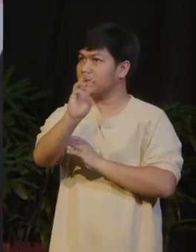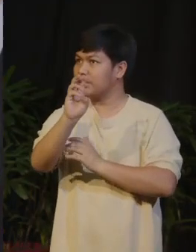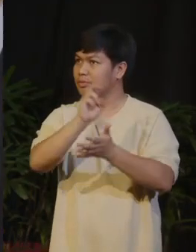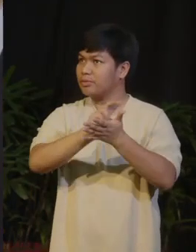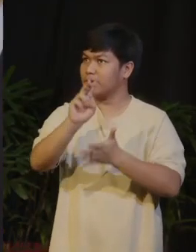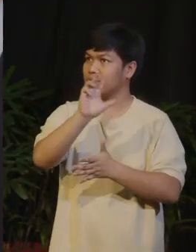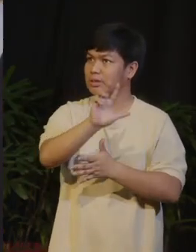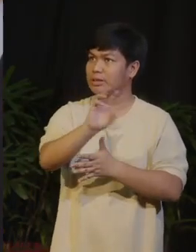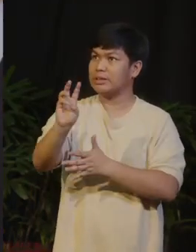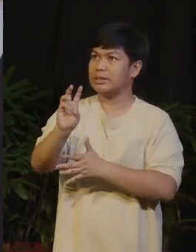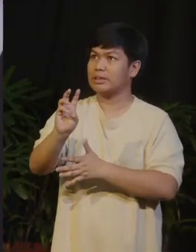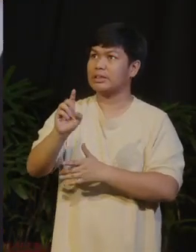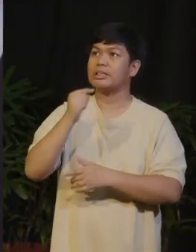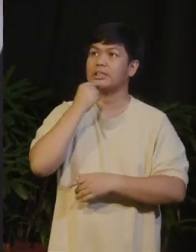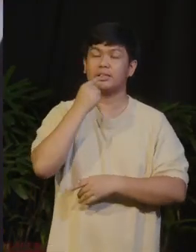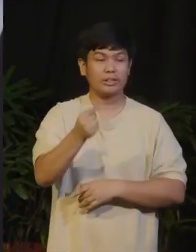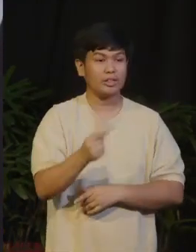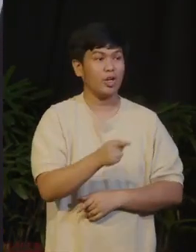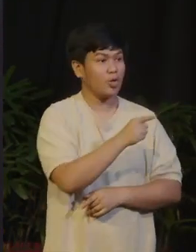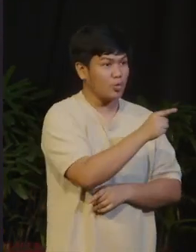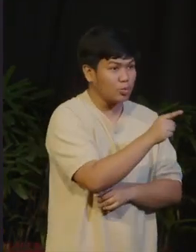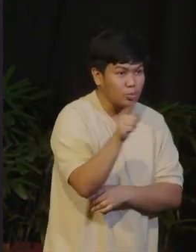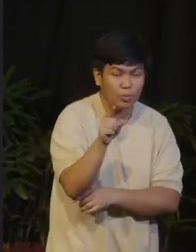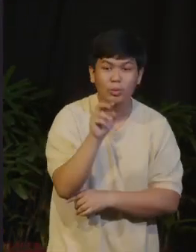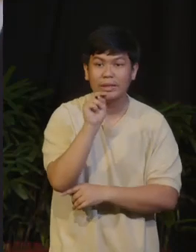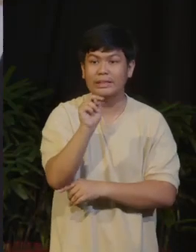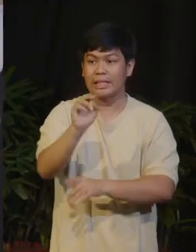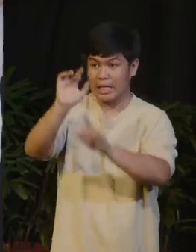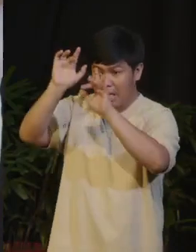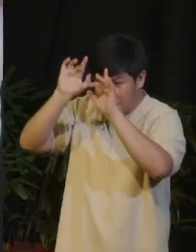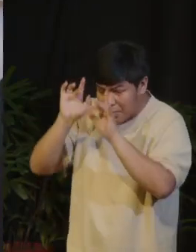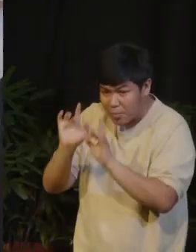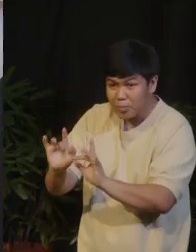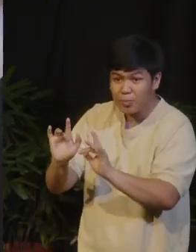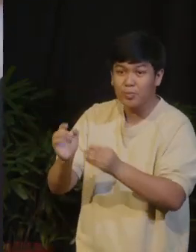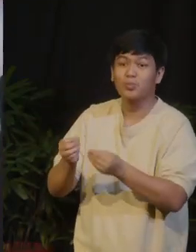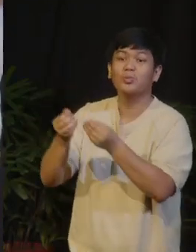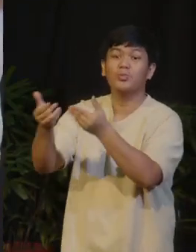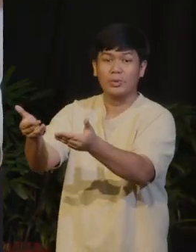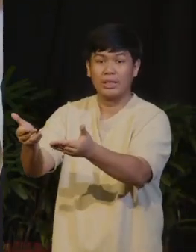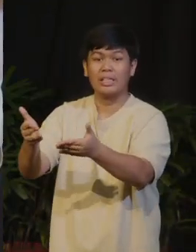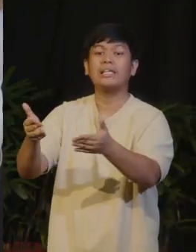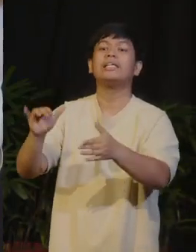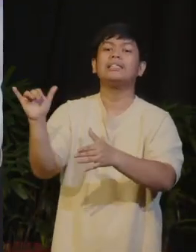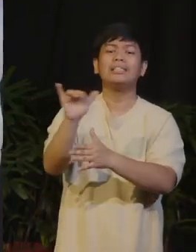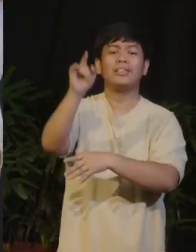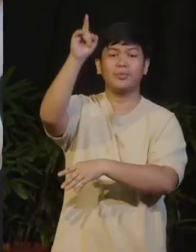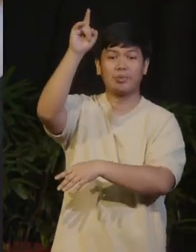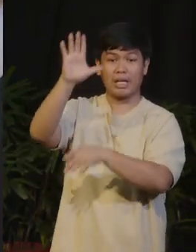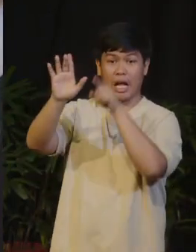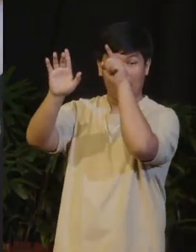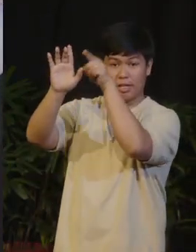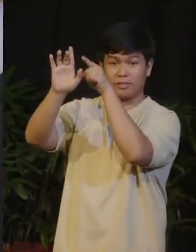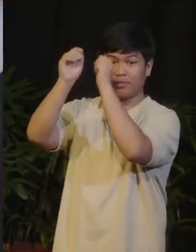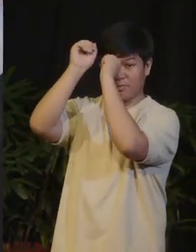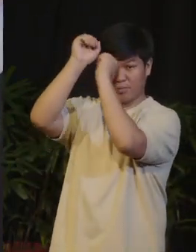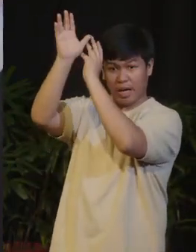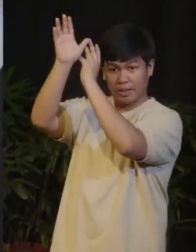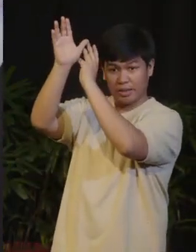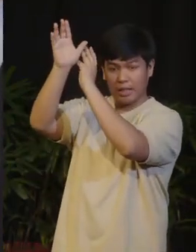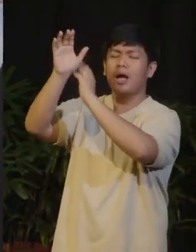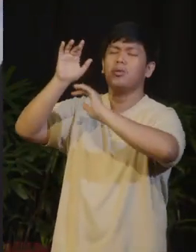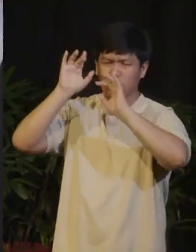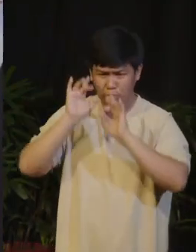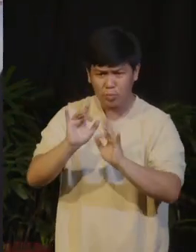natin ngayong hapong ito. Ang sabi doon, be merciful, even even as your Father